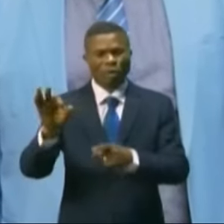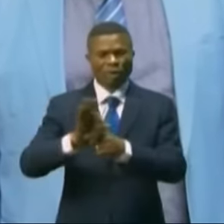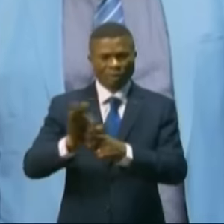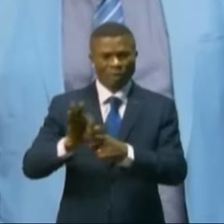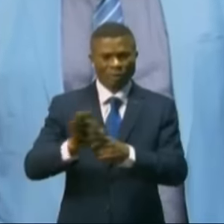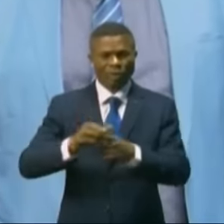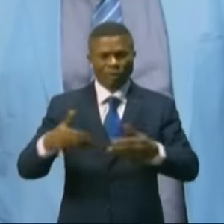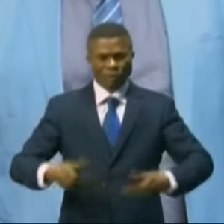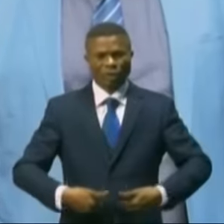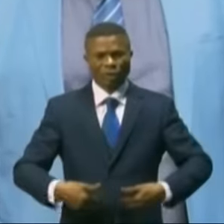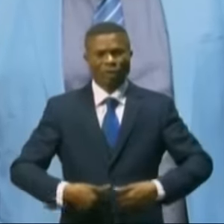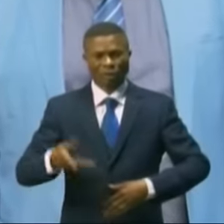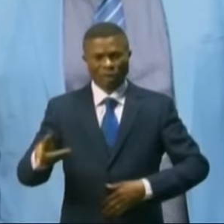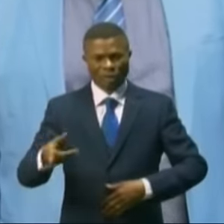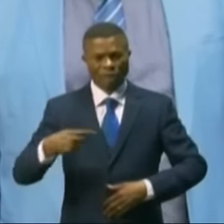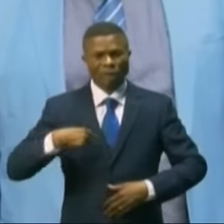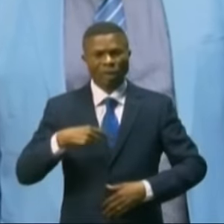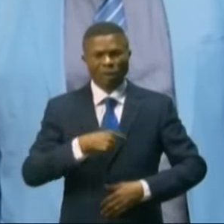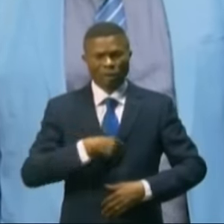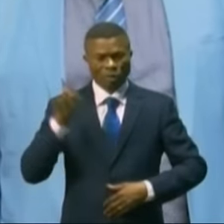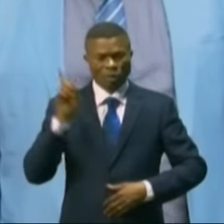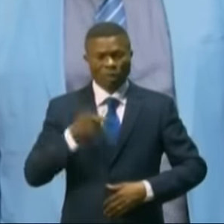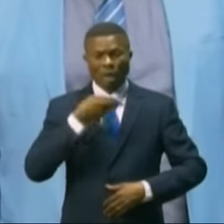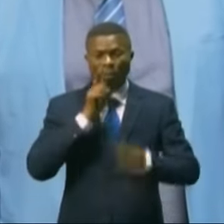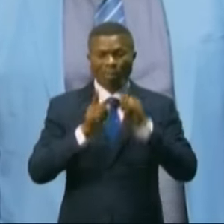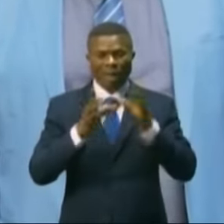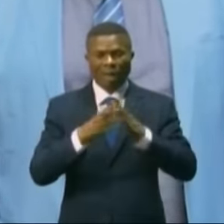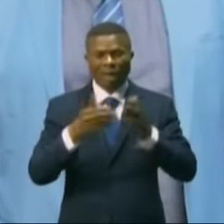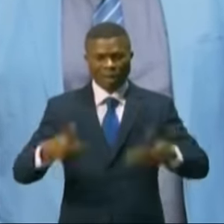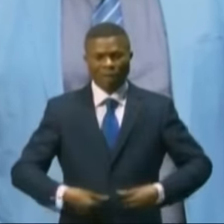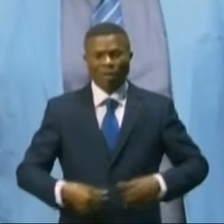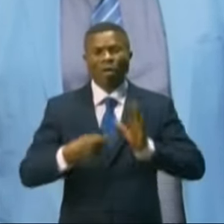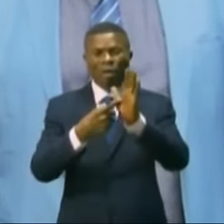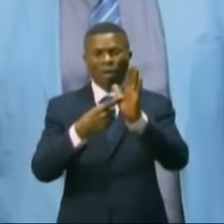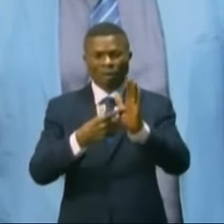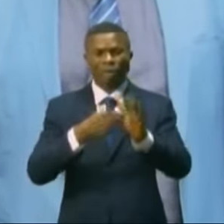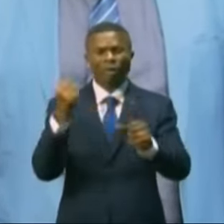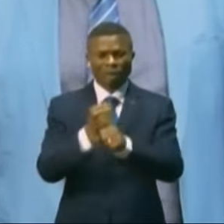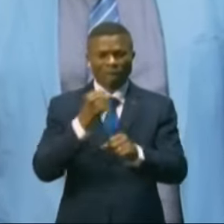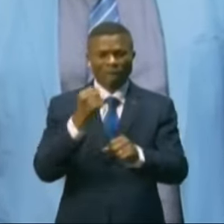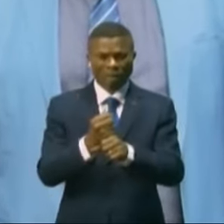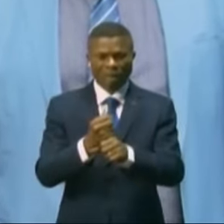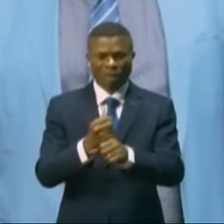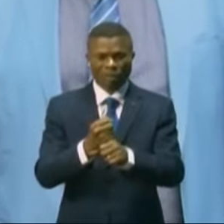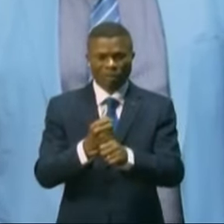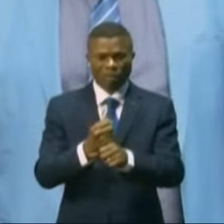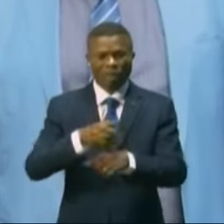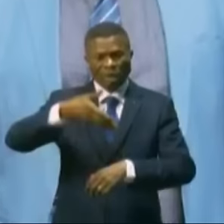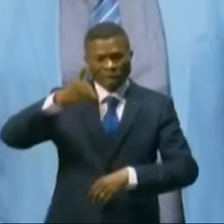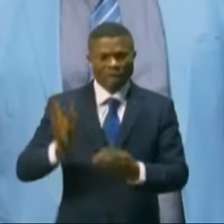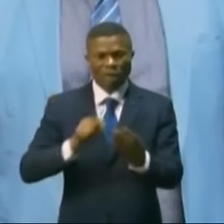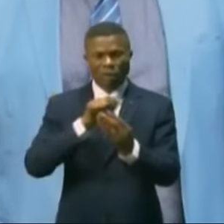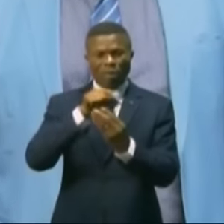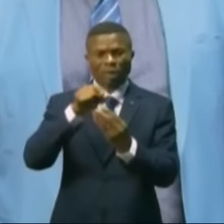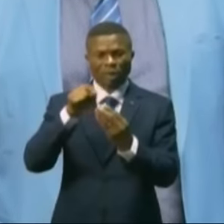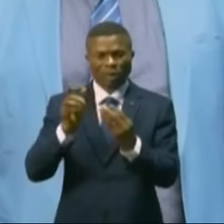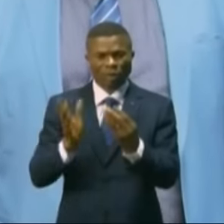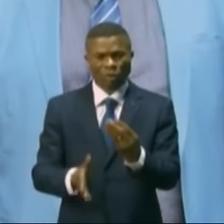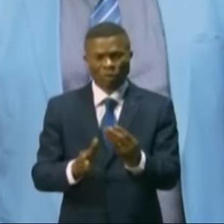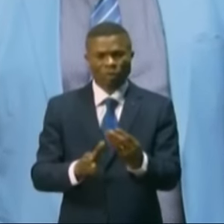de jeunes, nous sommes venus nous adresser aux jeunes pour leur présenter la profession d'expert comptable et